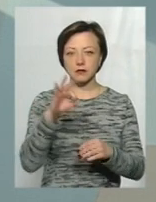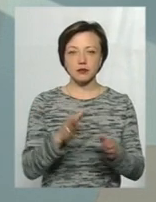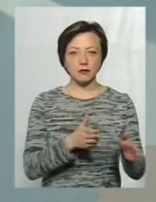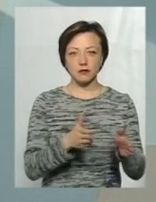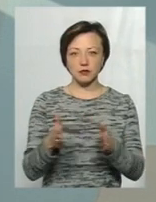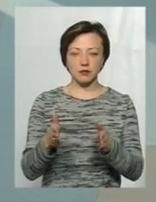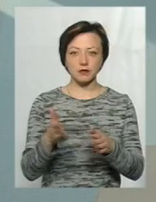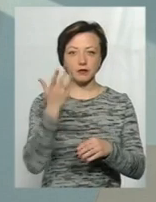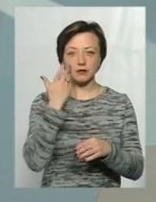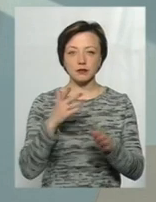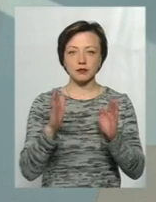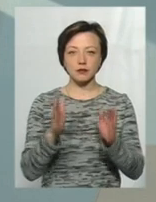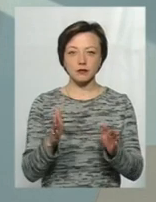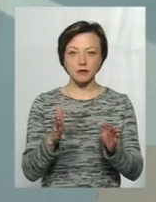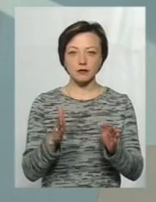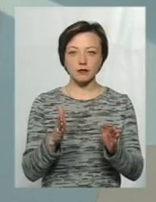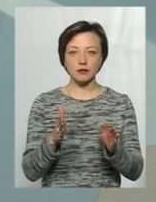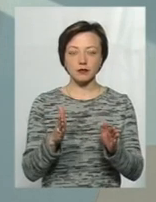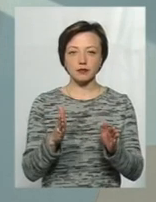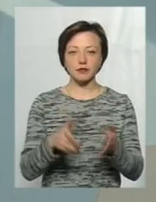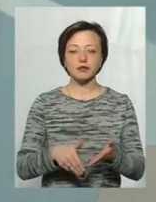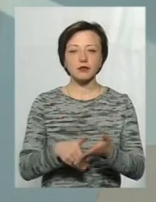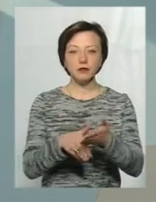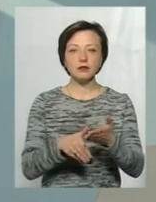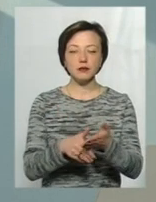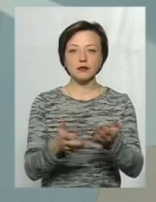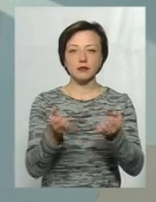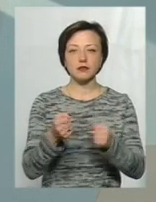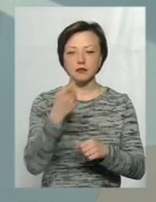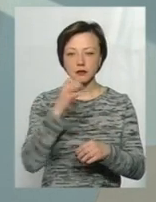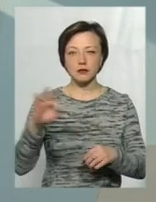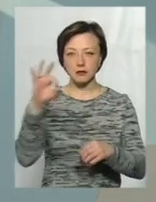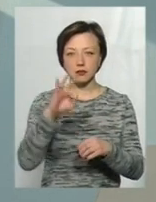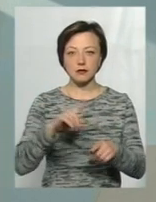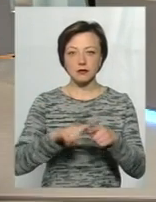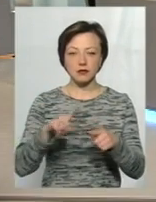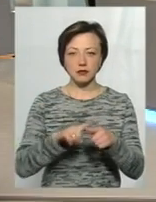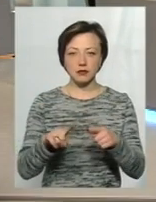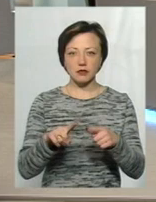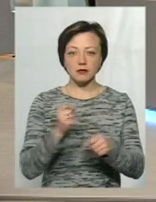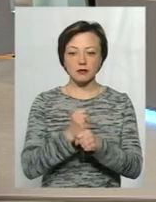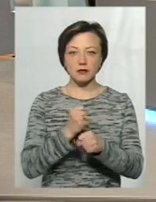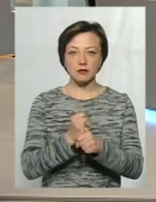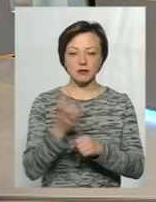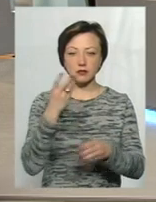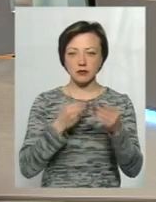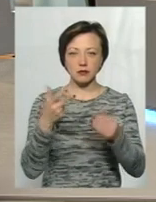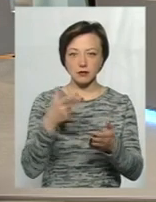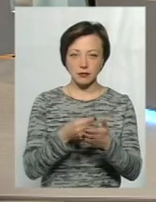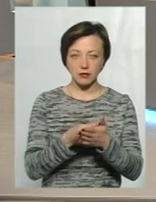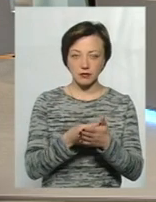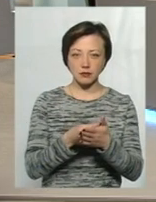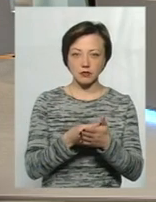коли тільки шляхом стимуляції можна отримати яйцеклітину і згодом зробити штучне запліднення і